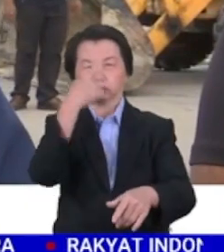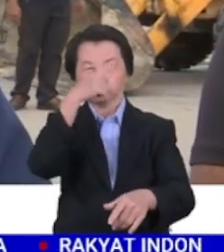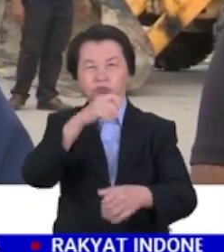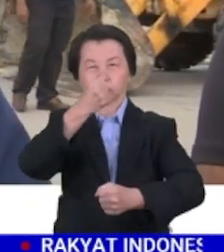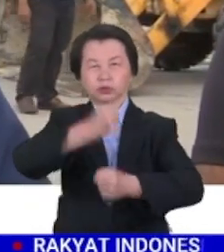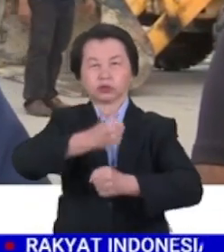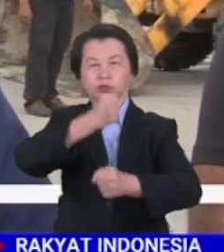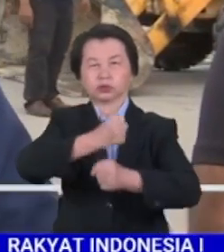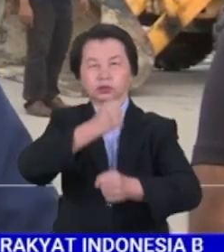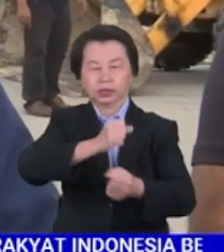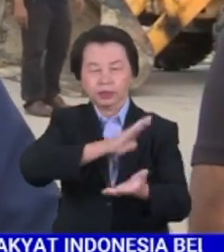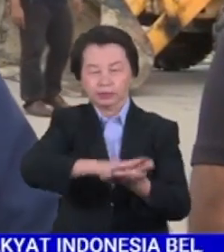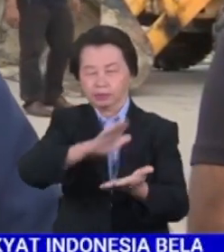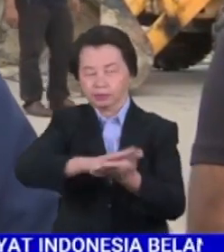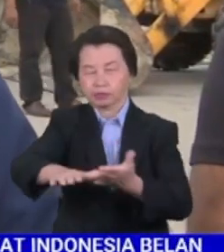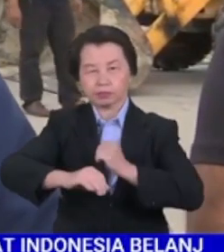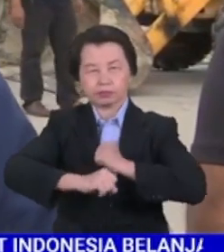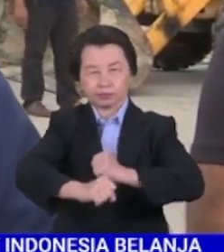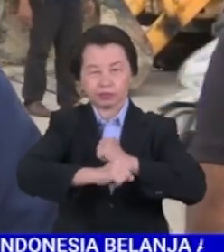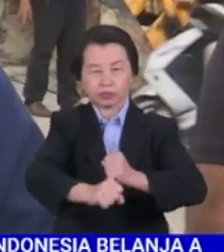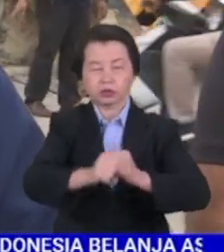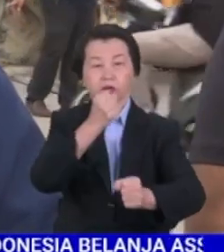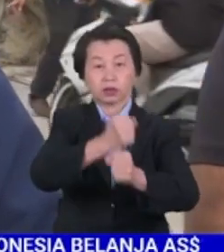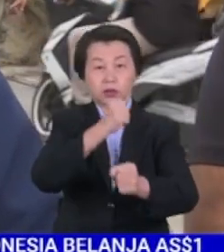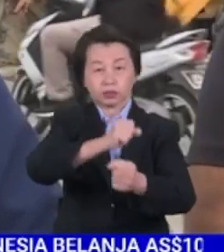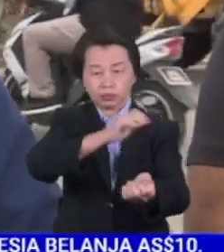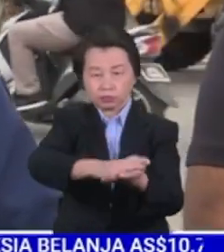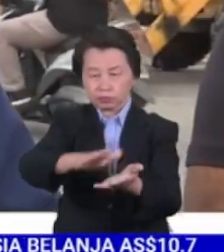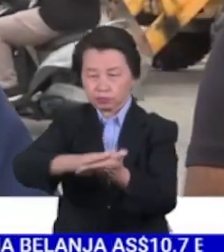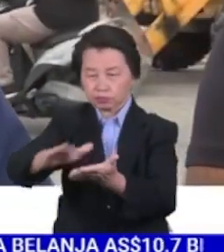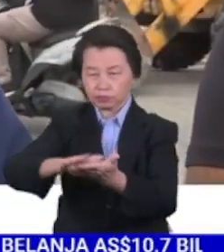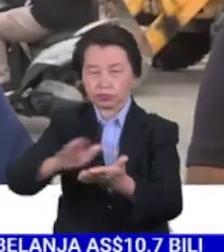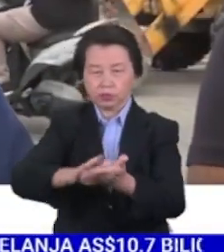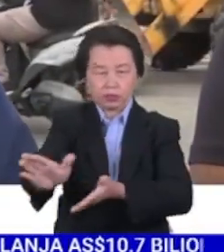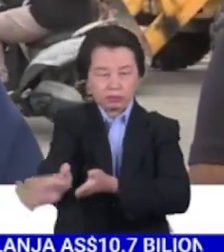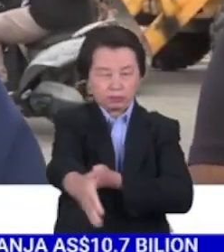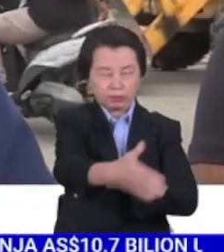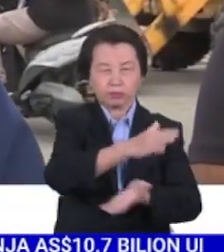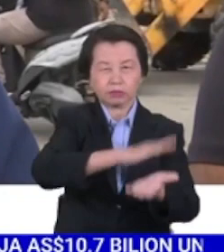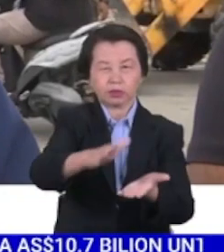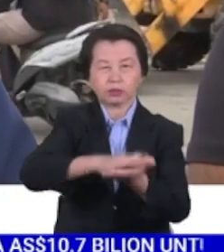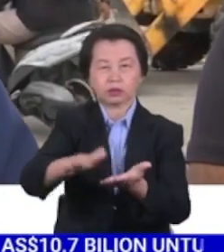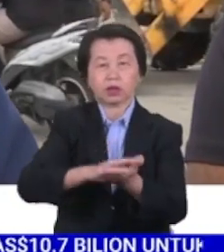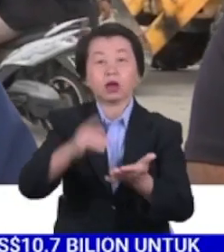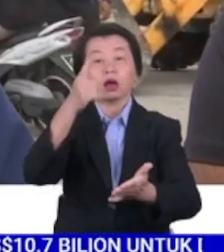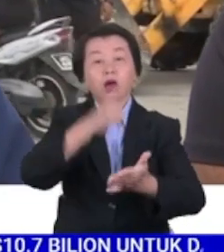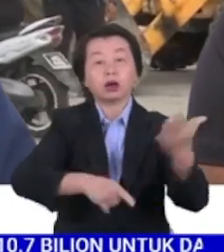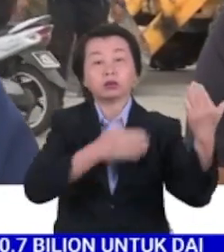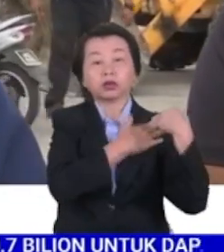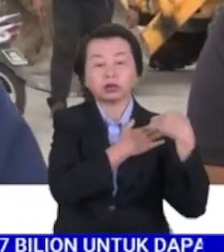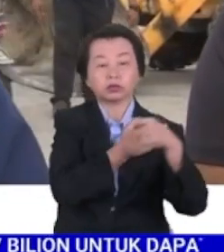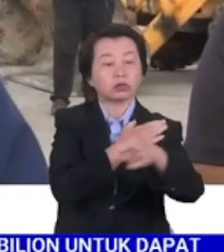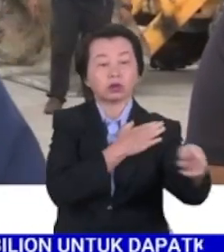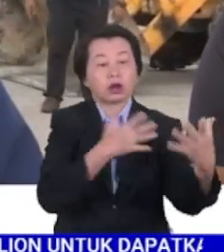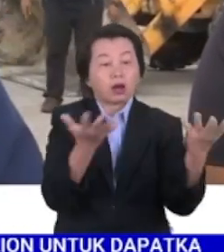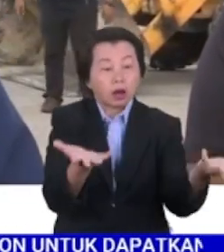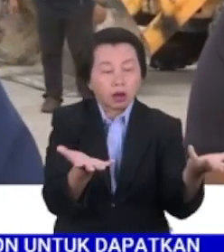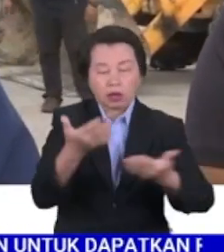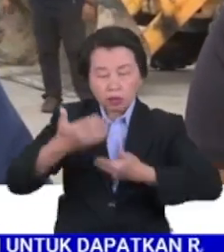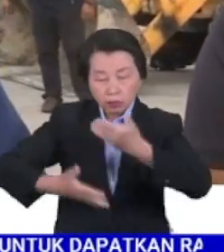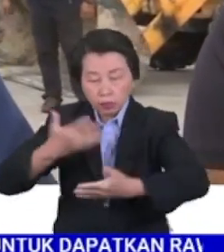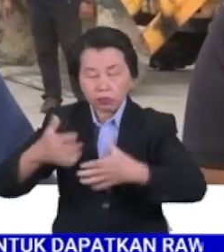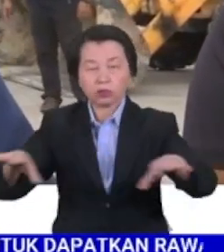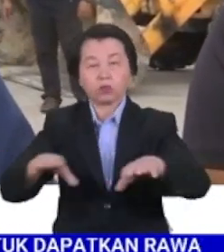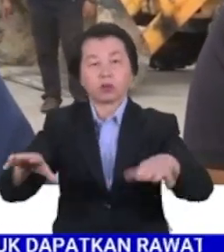untuk kerja-kerja pembersihan. Untuk kerja-kerja pembersihan dan memperincikan apakah tanggungjawab mereka dan bagaimana proses